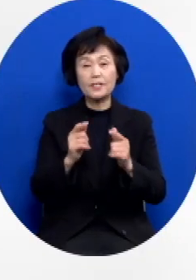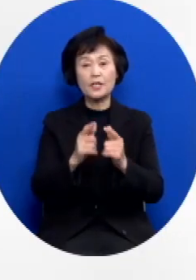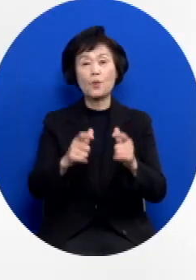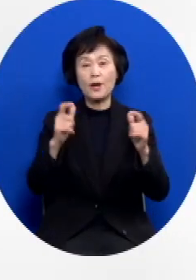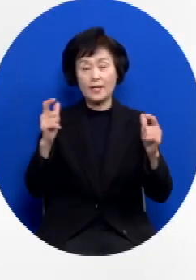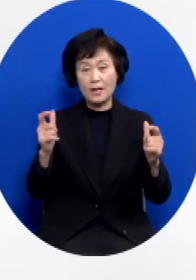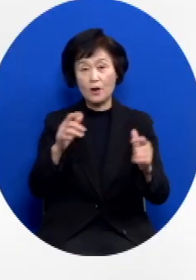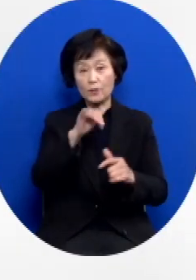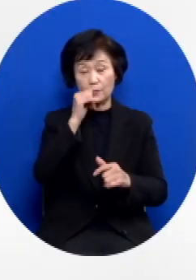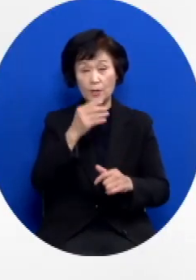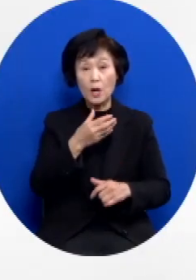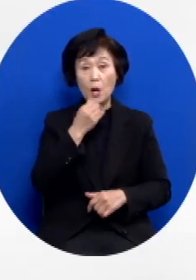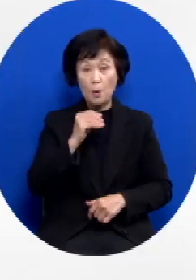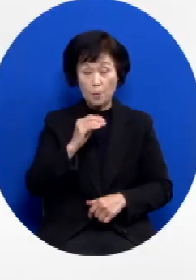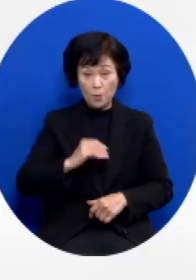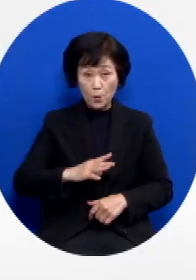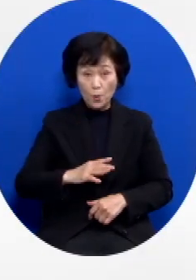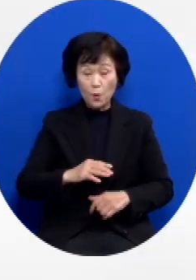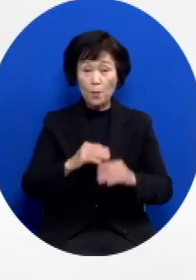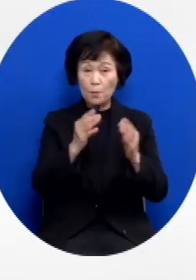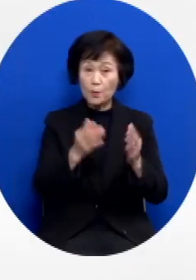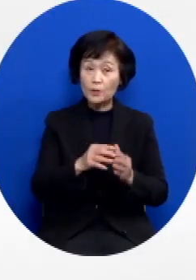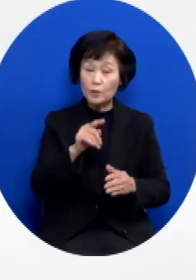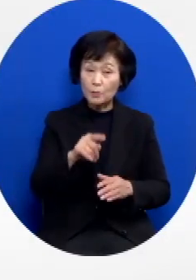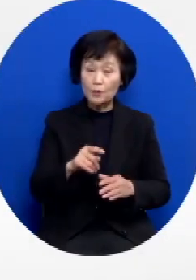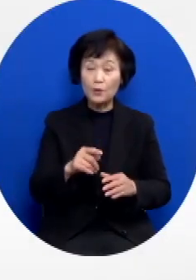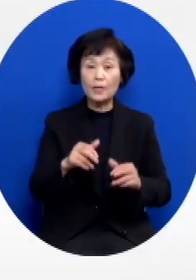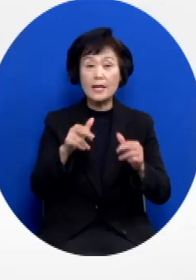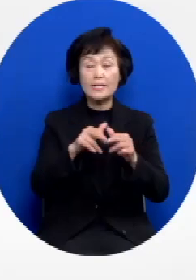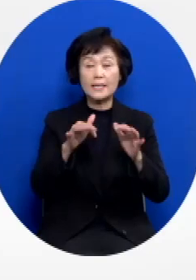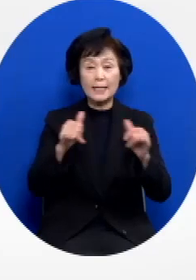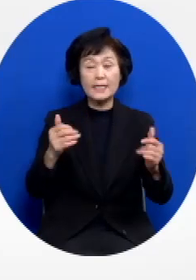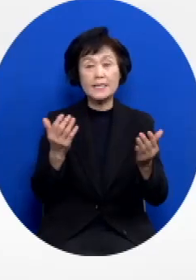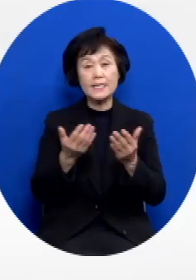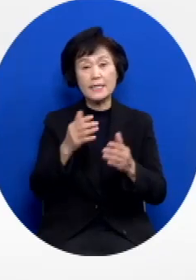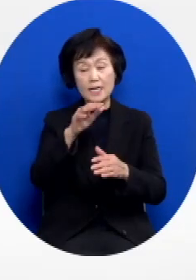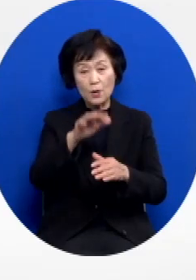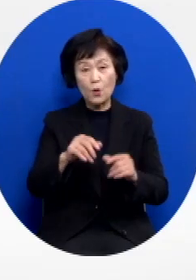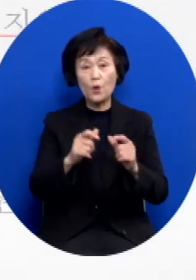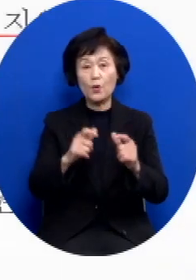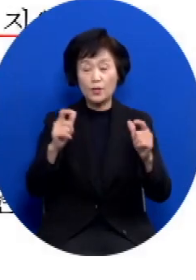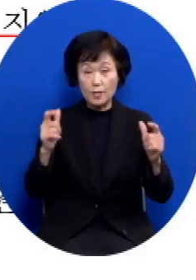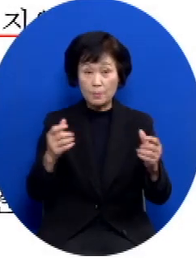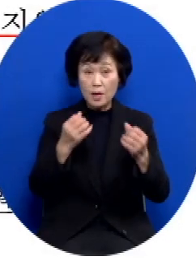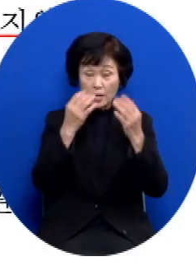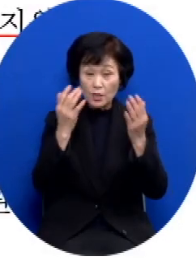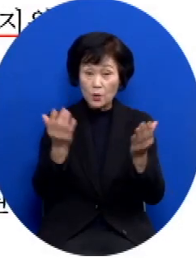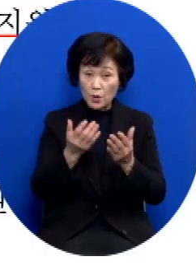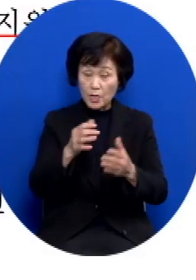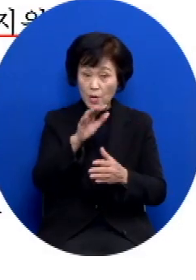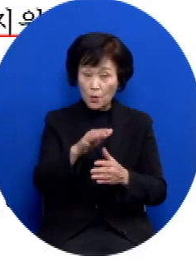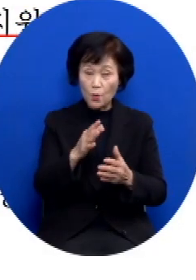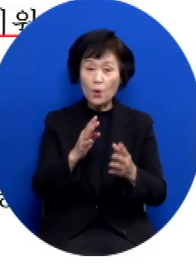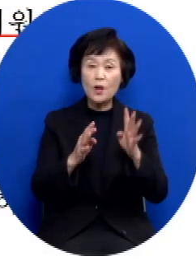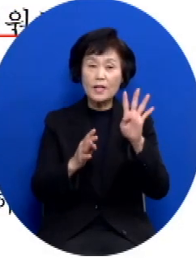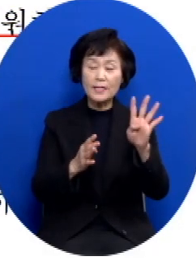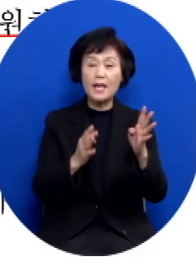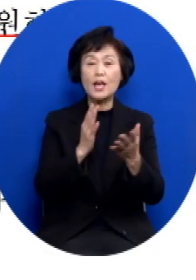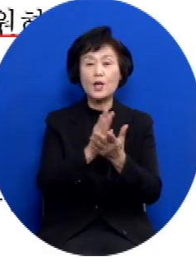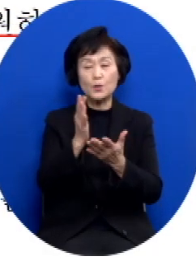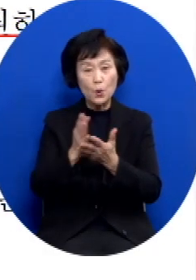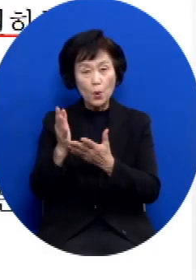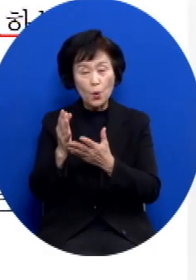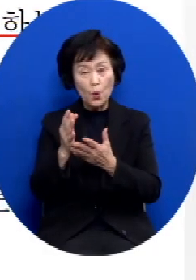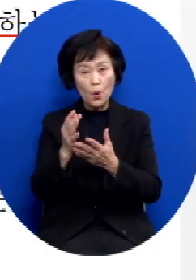보건복지부는 올해 장애인 일자리 사업 대상자를 2천 명 늘리는 한편 신규 일자리 4종을 신규 개발해